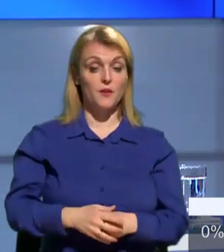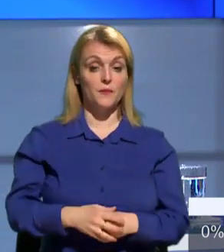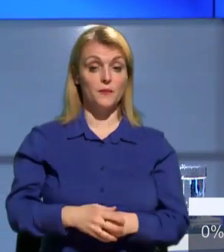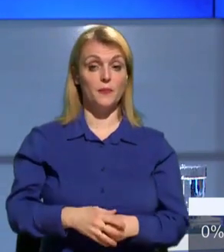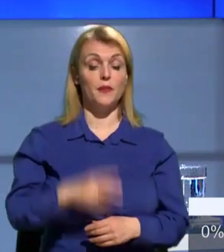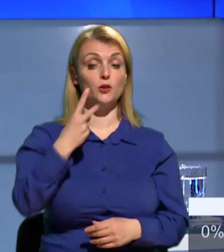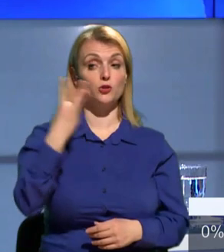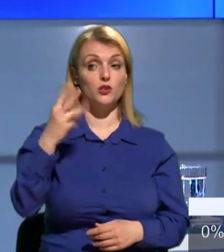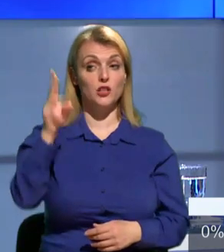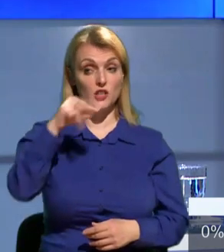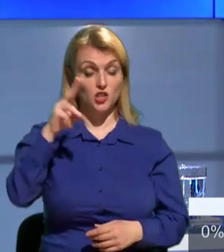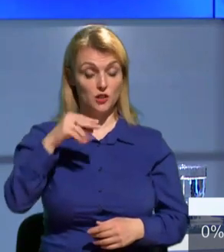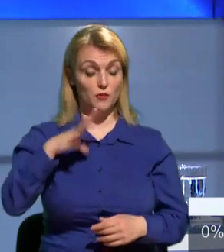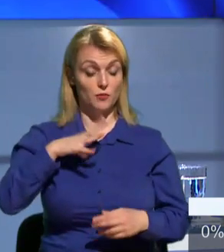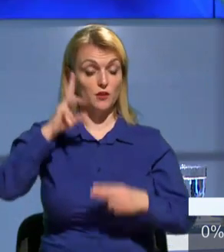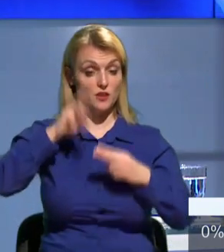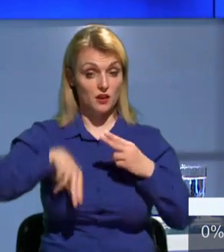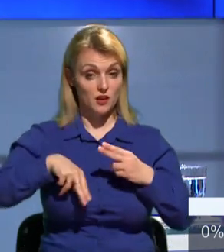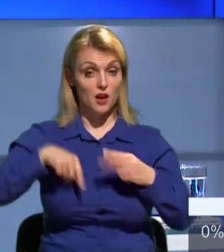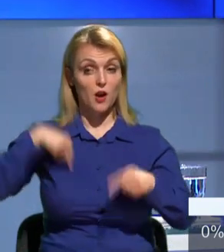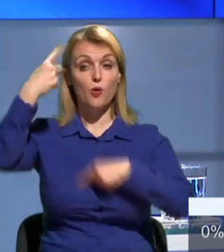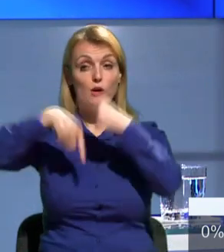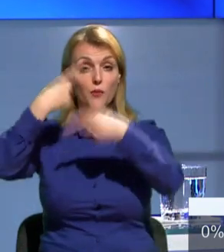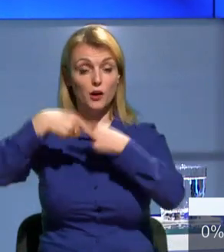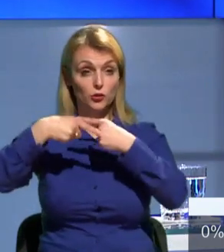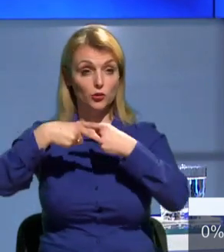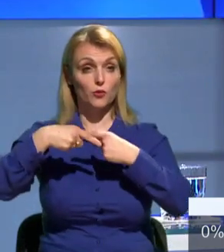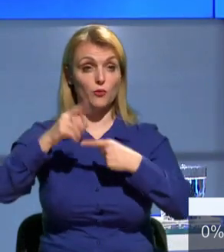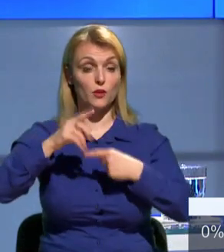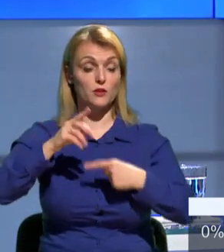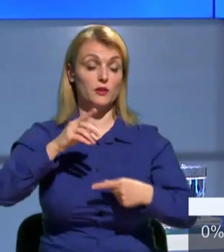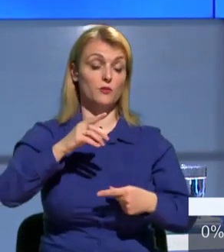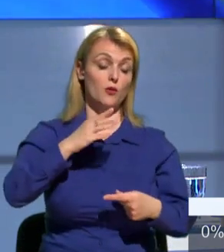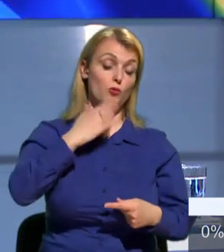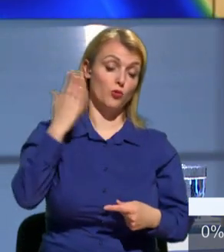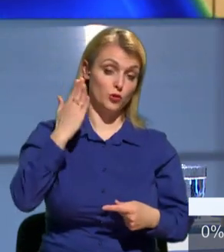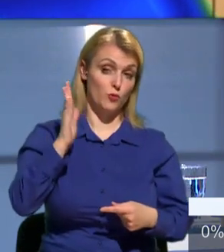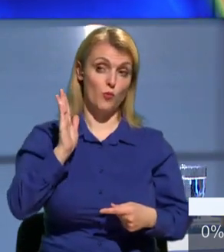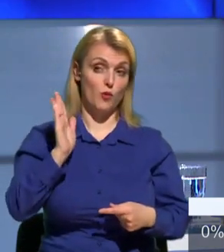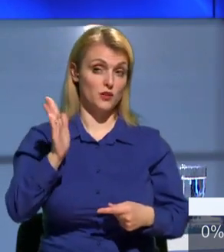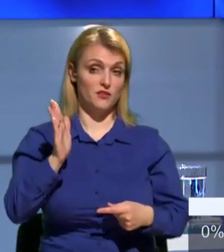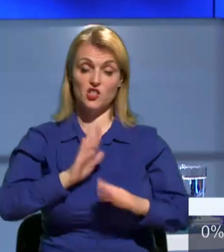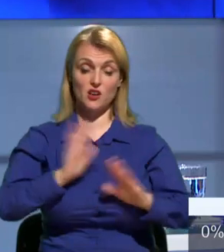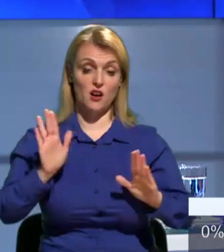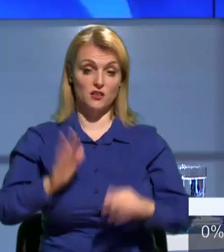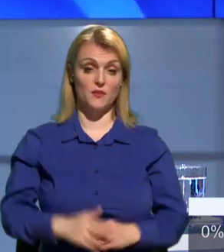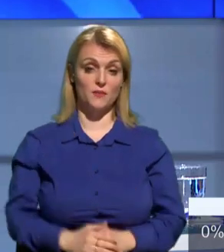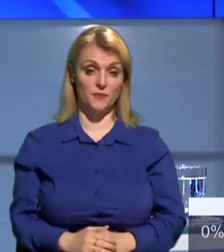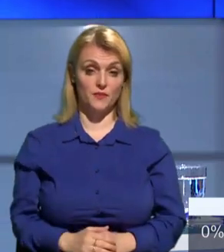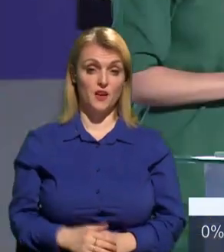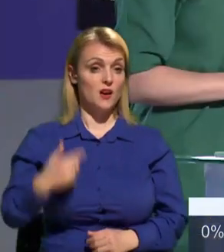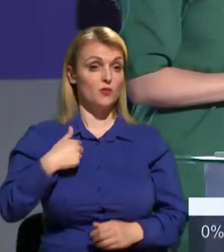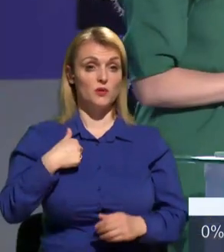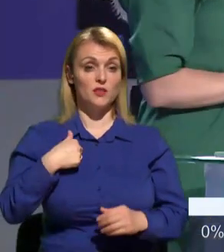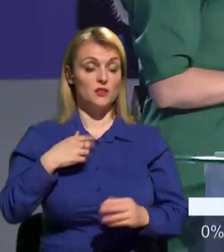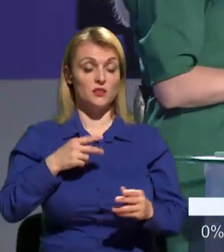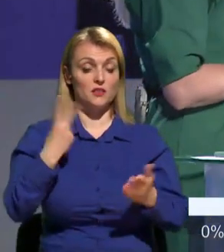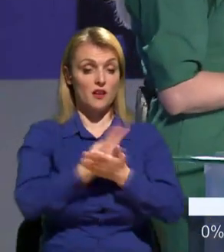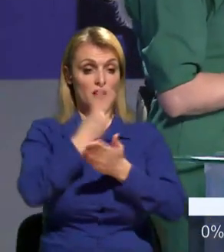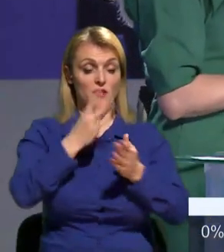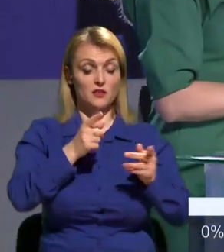decembrie, următorul poate fi doar al doilea și ultimul mandat. Vă mulțumesc mult, domnule Dodon.